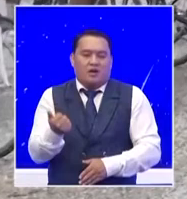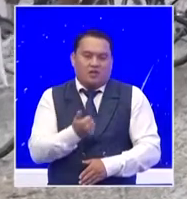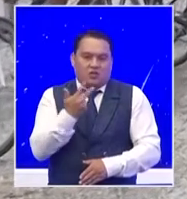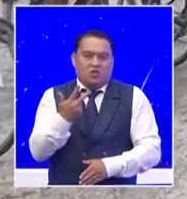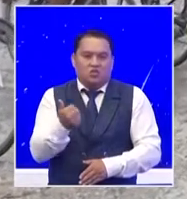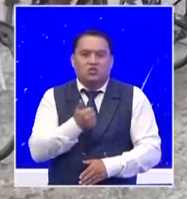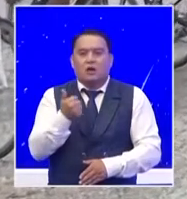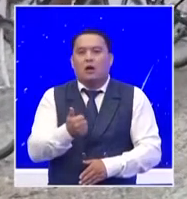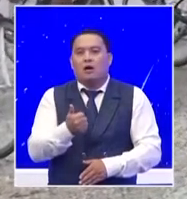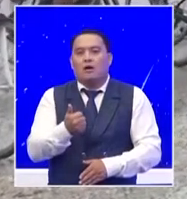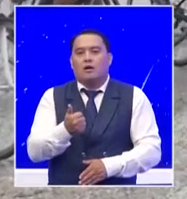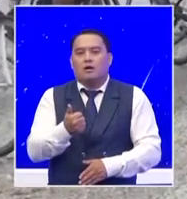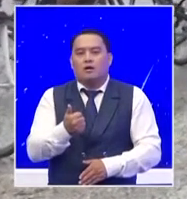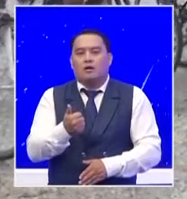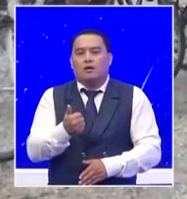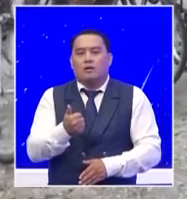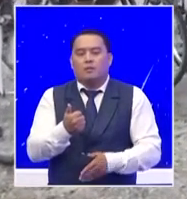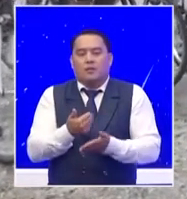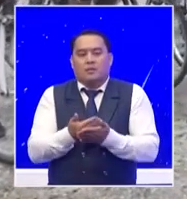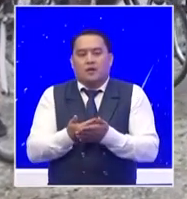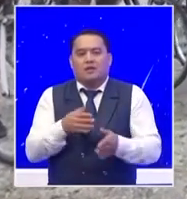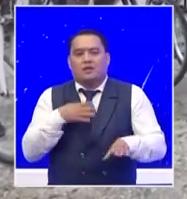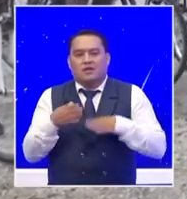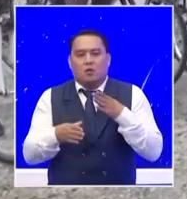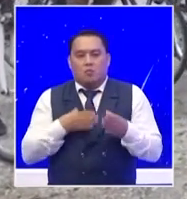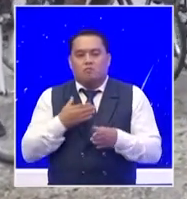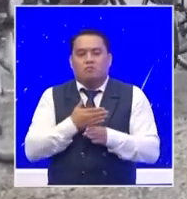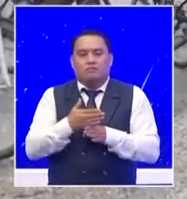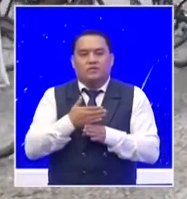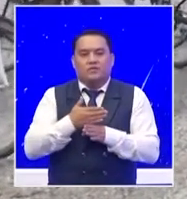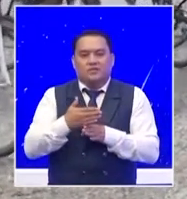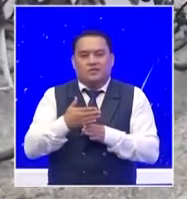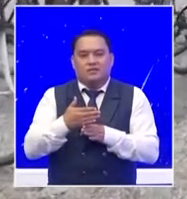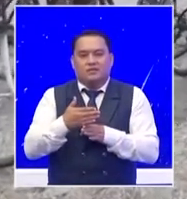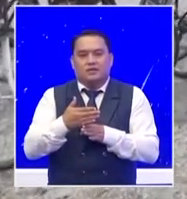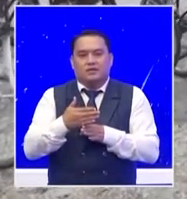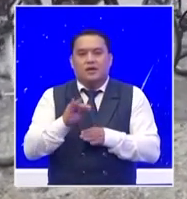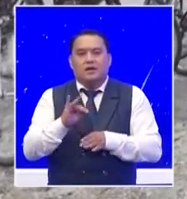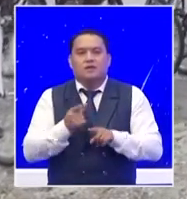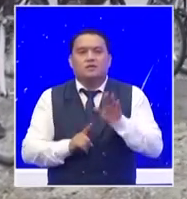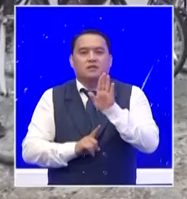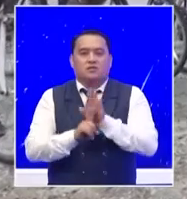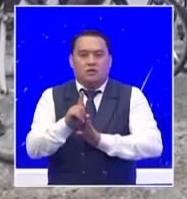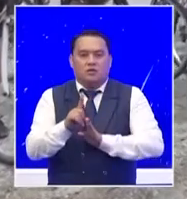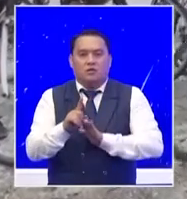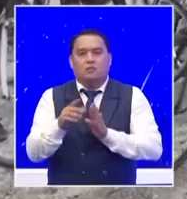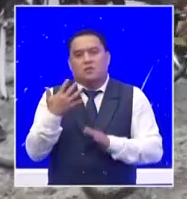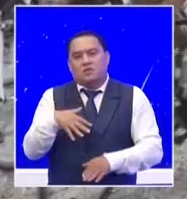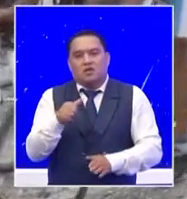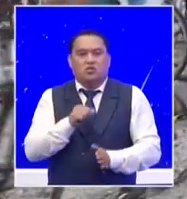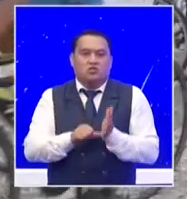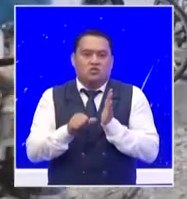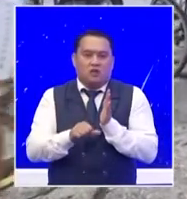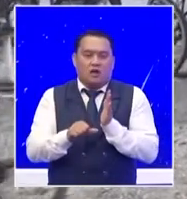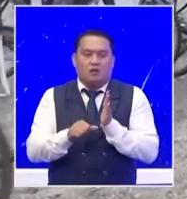часа. Ну, минимальная тренировка, это у нас 50 километров. Мы с этого начинаем, 50, 60, 70,